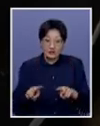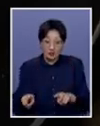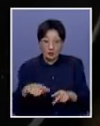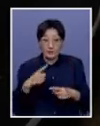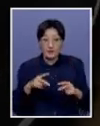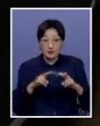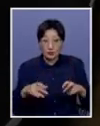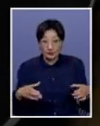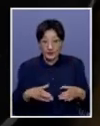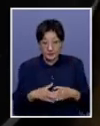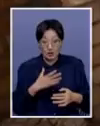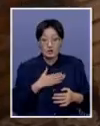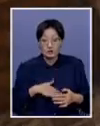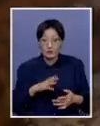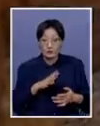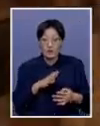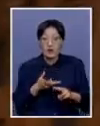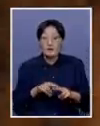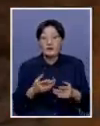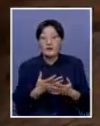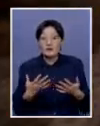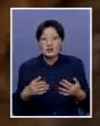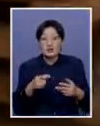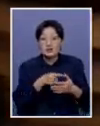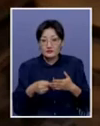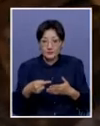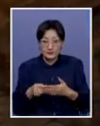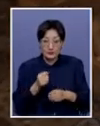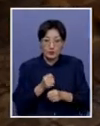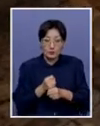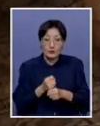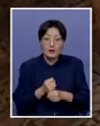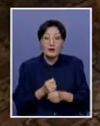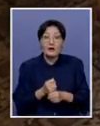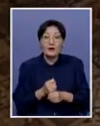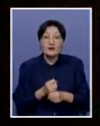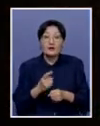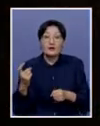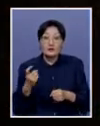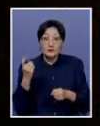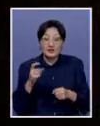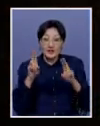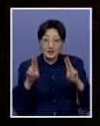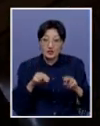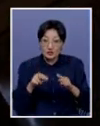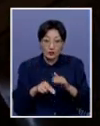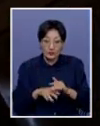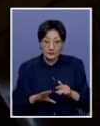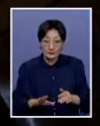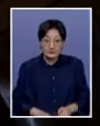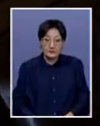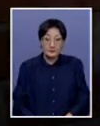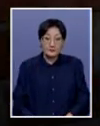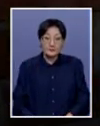деп мониторинг тобы риза болды. Өйткені қанша ескертілсе де қалтаның қамын күйттеген кәсіпкерлер ережеге құлақ аспайды